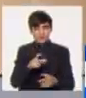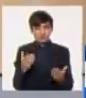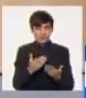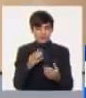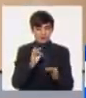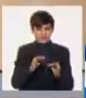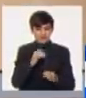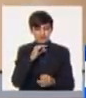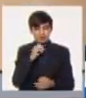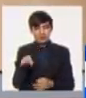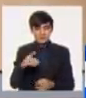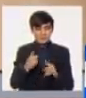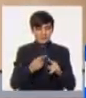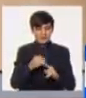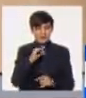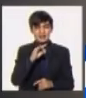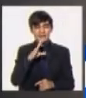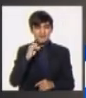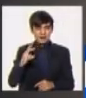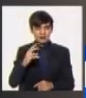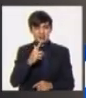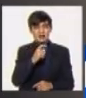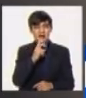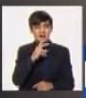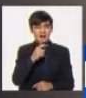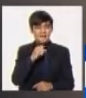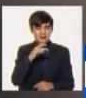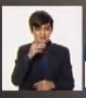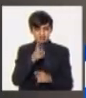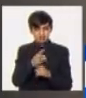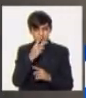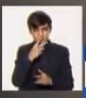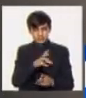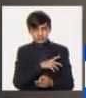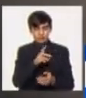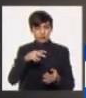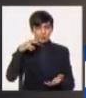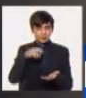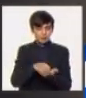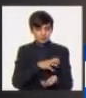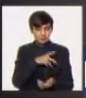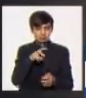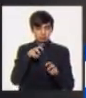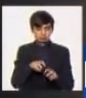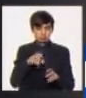перелом голени, и это, судя по всему, Иван Гаврилко. По крайней мере, на кадрах сразу после приземления он способен